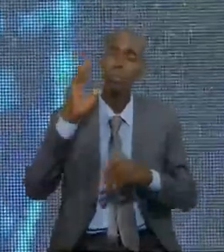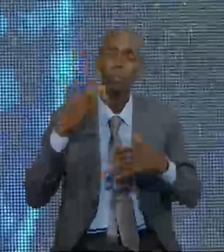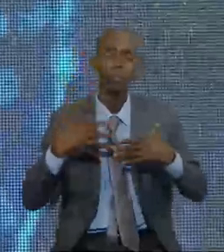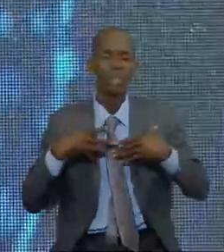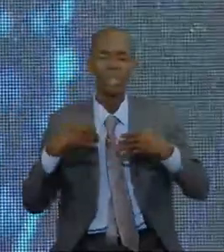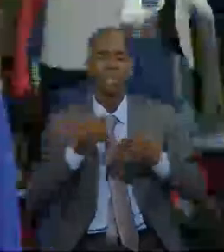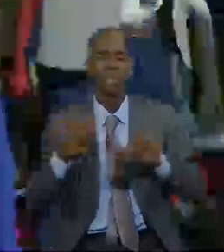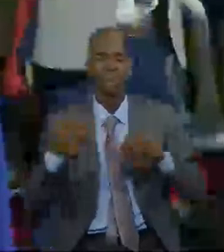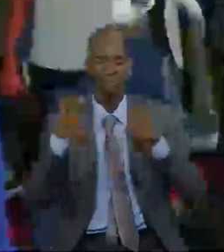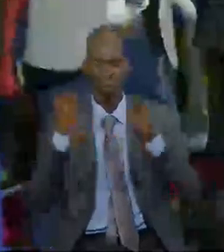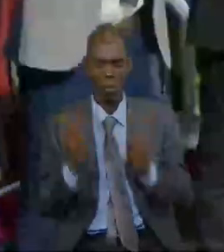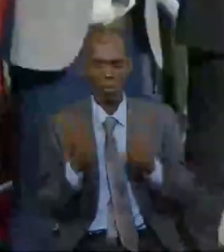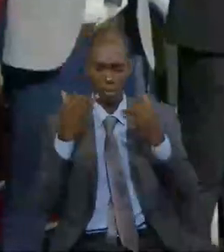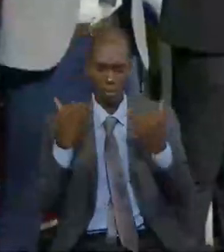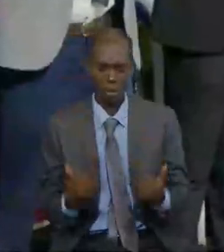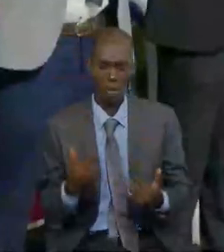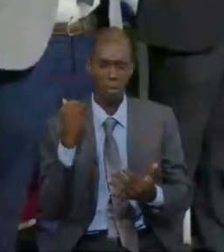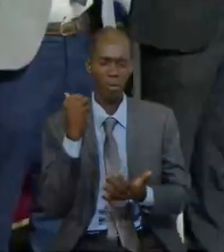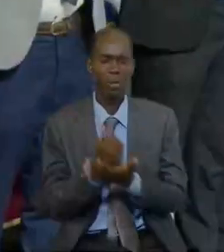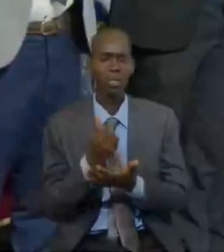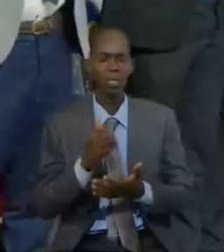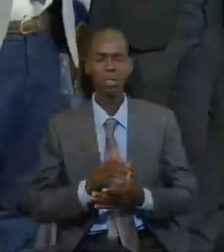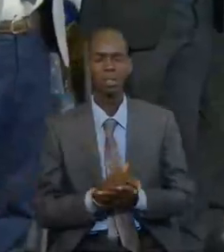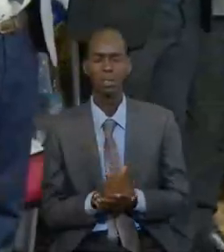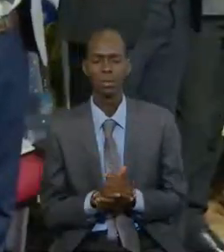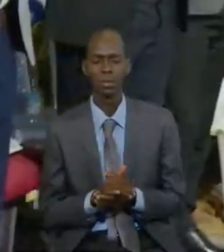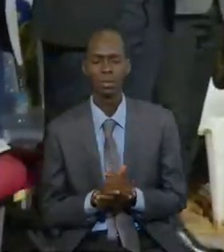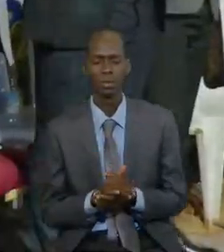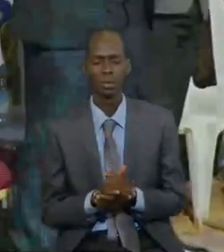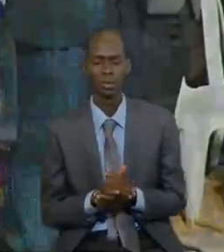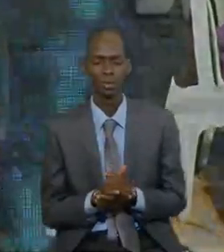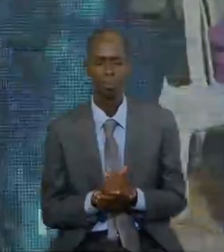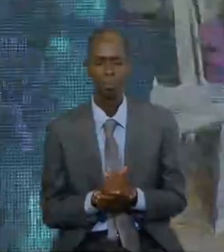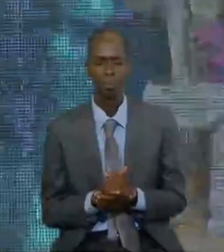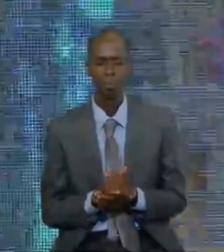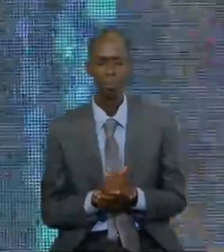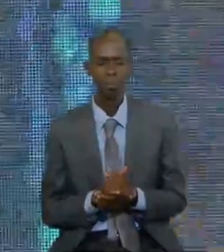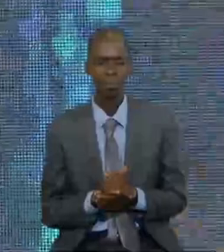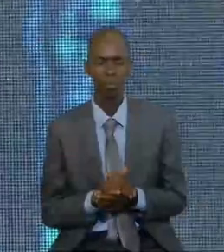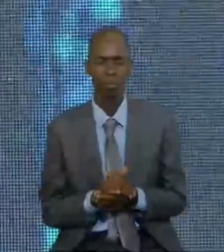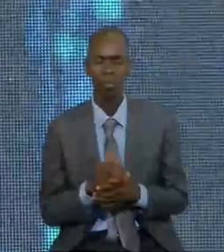et que tout le monde reçoit ta puissance de guérison maintenant